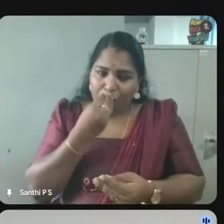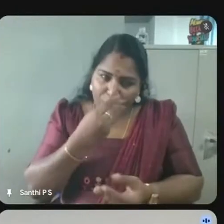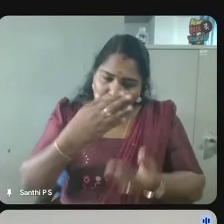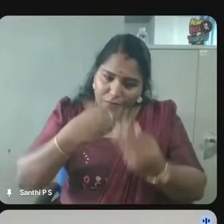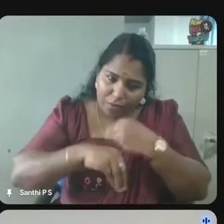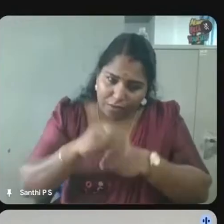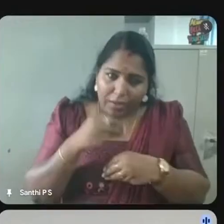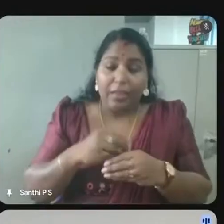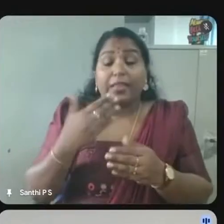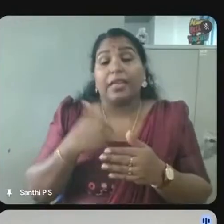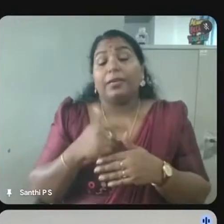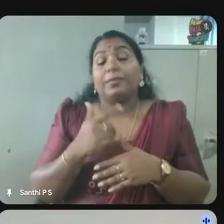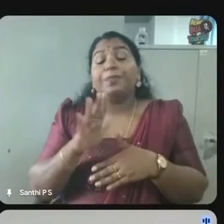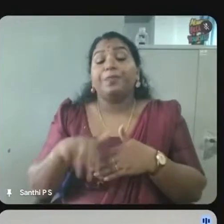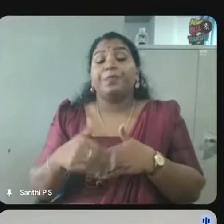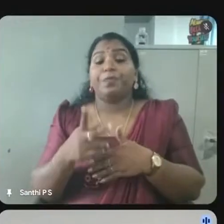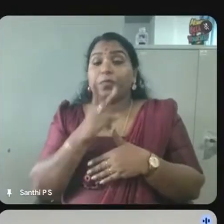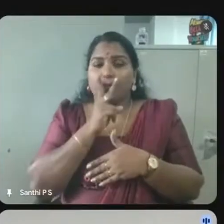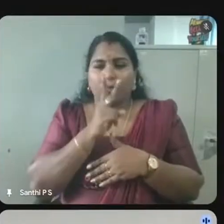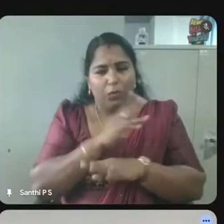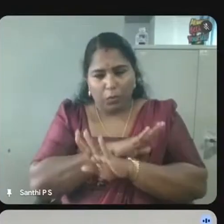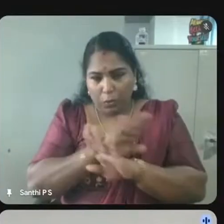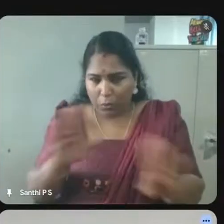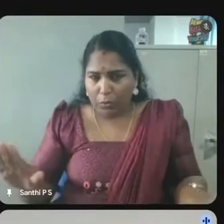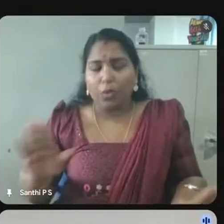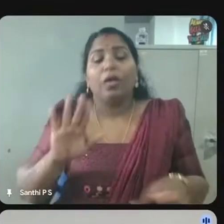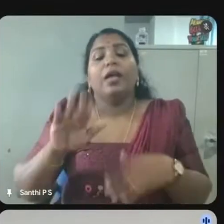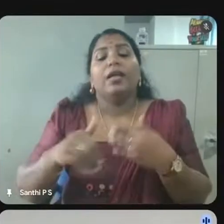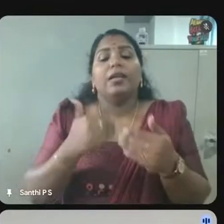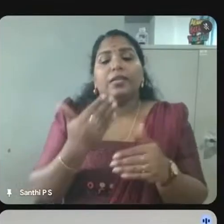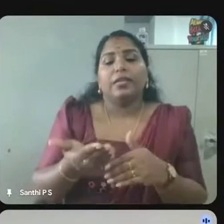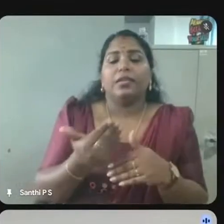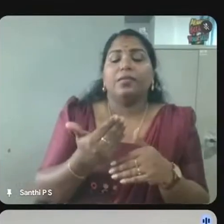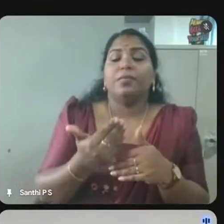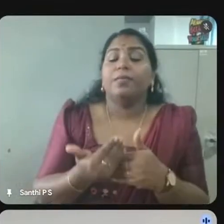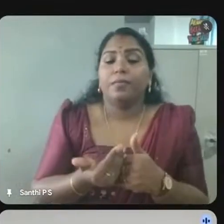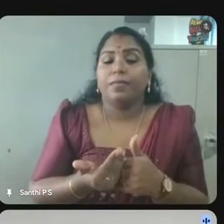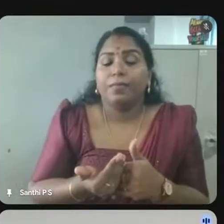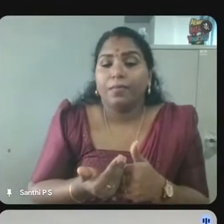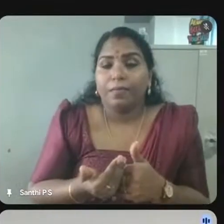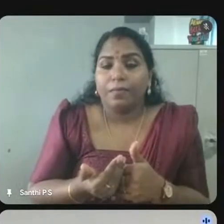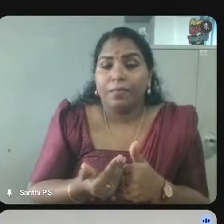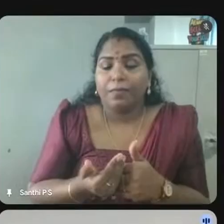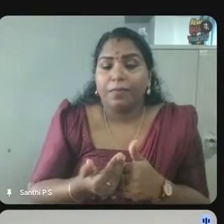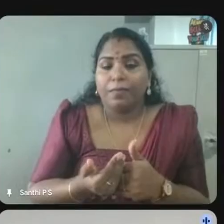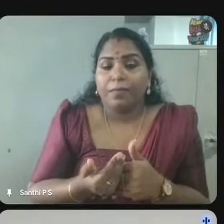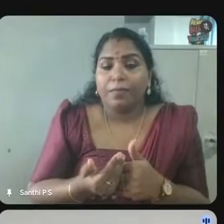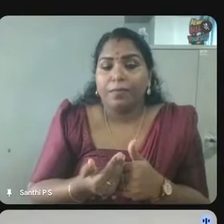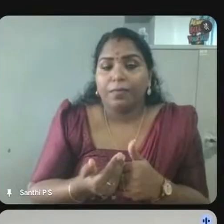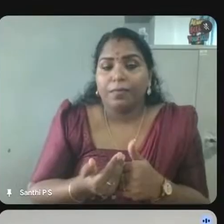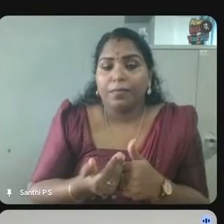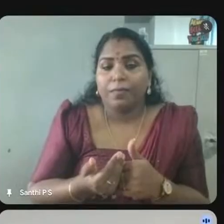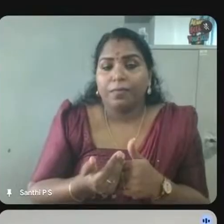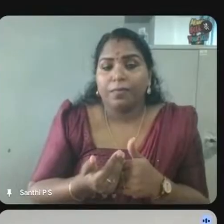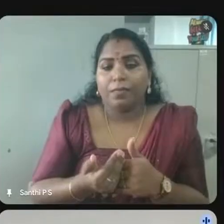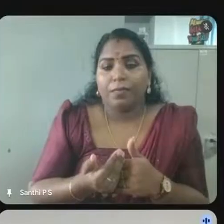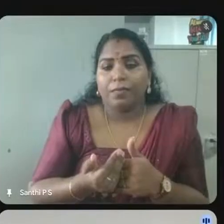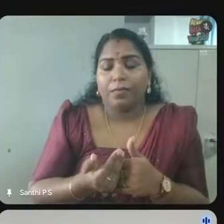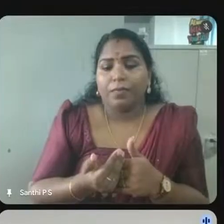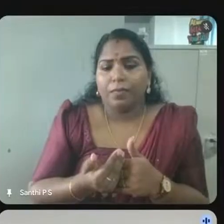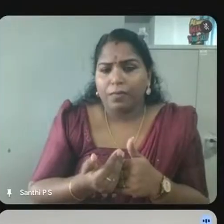ശുചിത്വം പാലിക്കുക. നമ്മൾ പറഞ്ഞു ട്രക്കോമ പോലത്തെ പല അസുഖങ്ങളും ടോട്ടൽ ബ്ലൈൻഡ്നെസ് ഉണ്ടാക്കാവുന്ന കണ്ടീഷൻസ് ആണ്. അത് അവോയ്ഡ് ചെയ്യാൻ